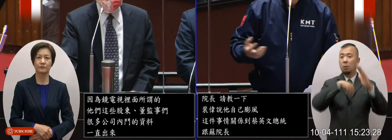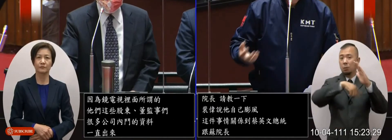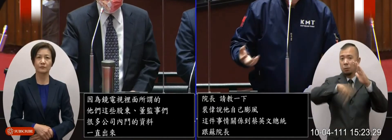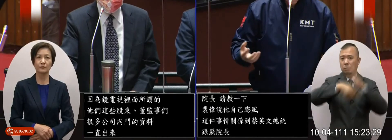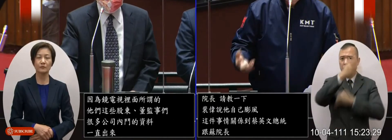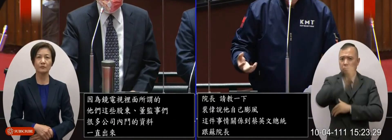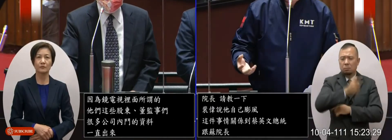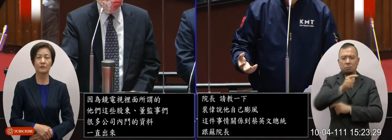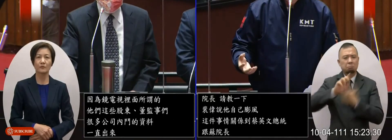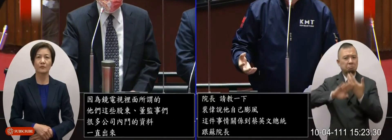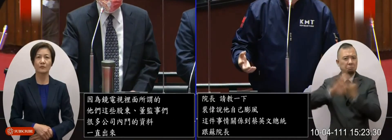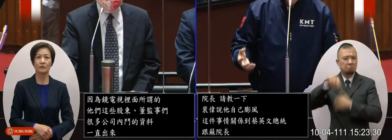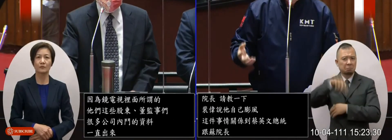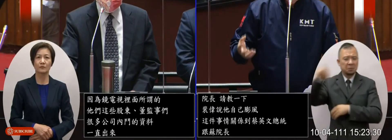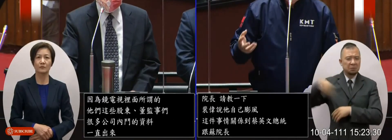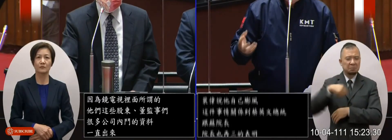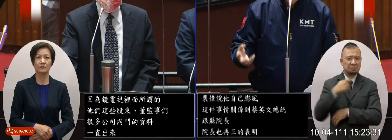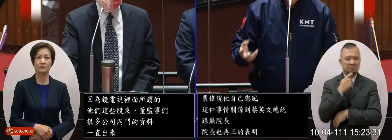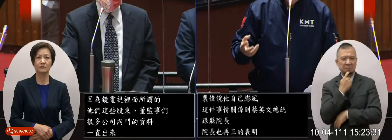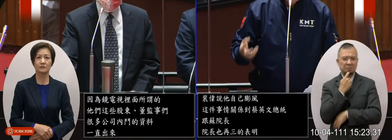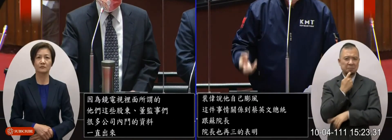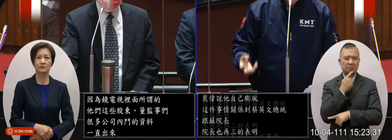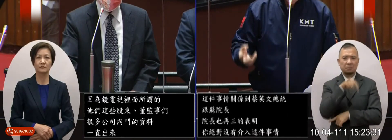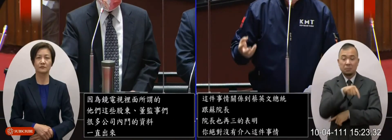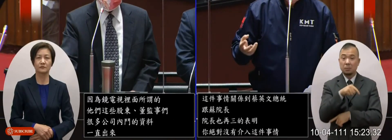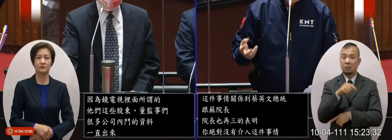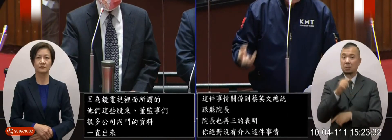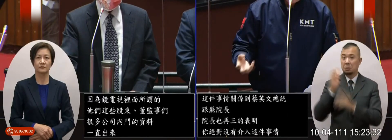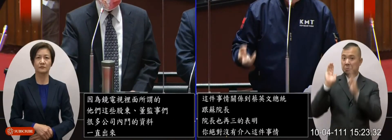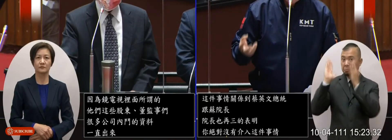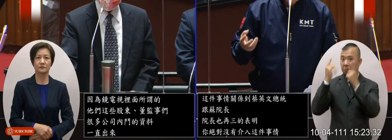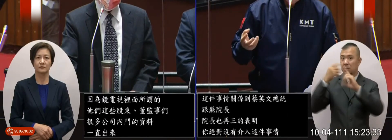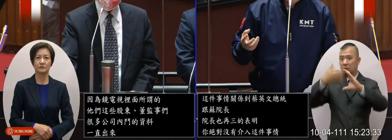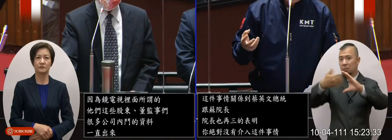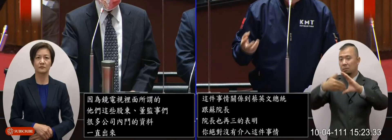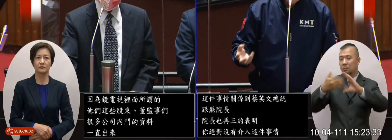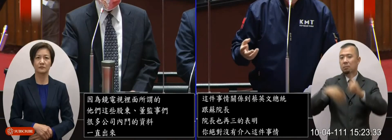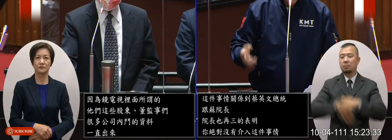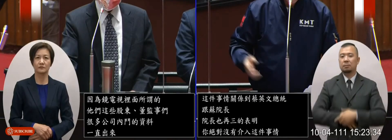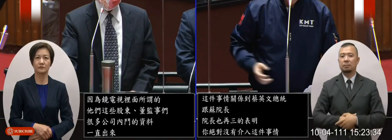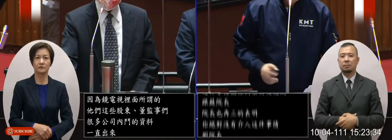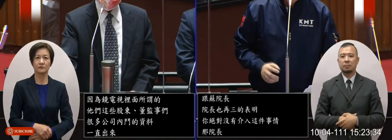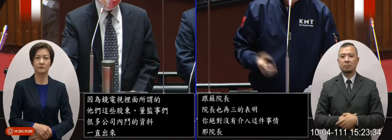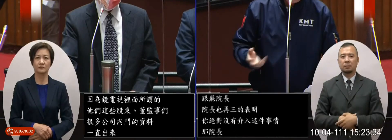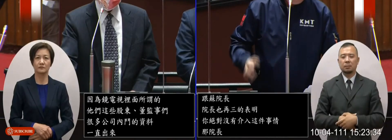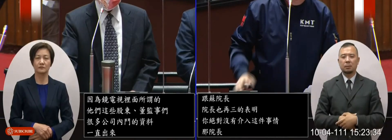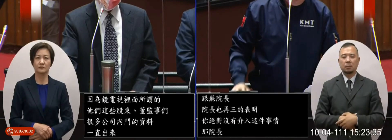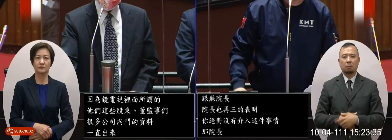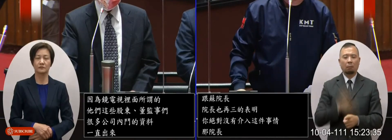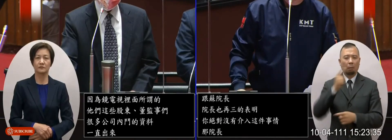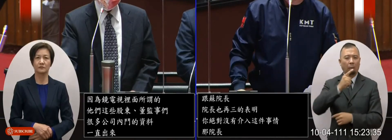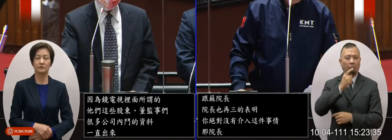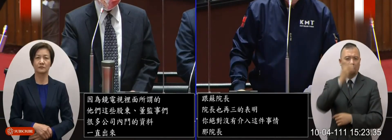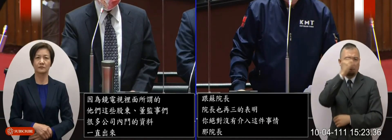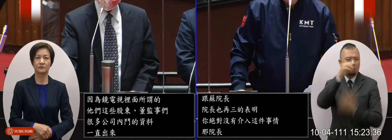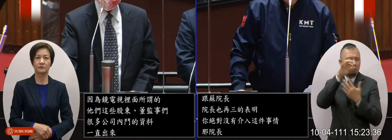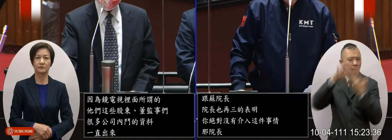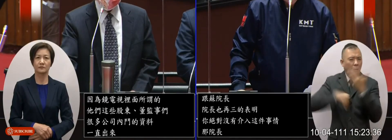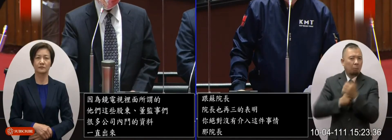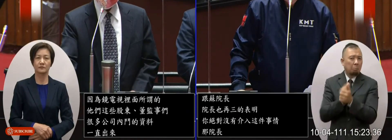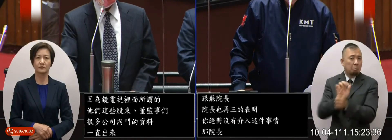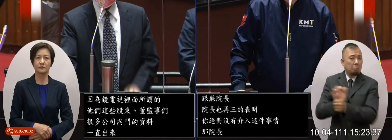大家都认为说，其实进电视的确是有特殊的待遇，这个你承认吗？